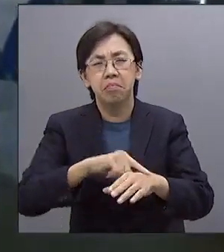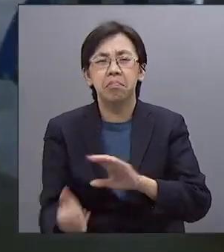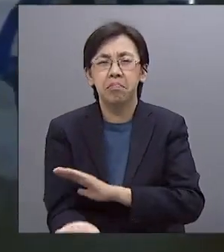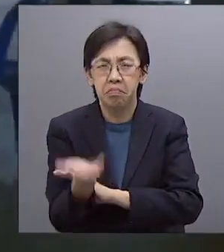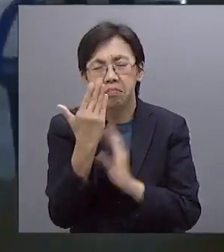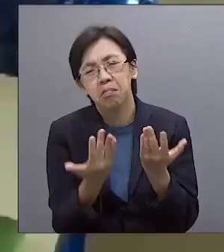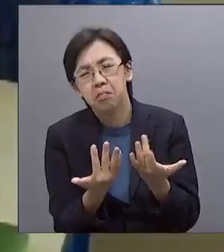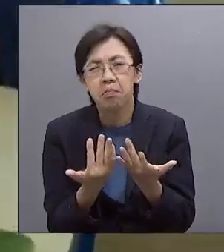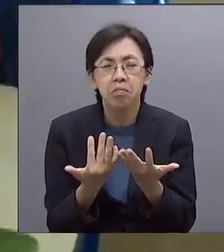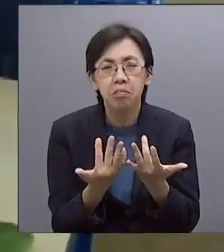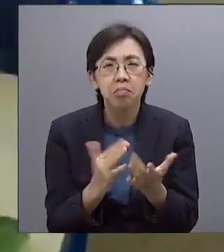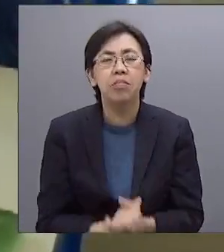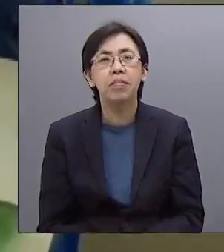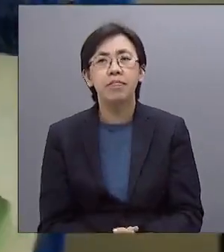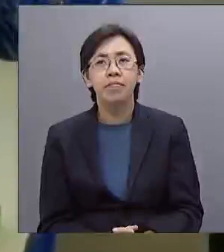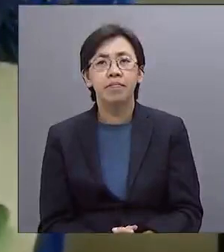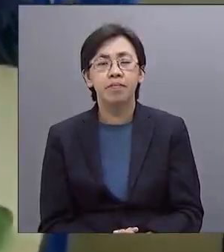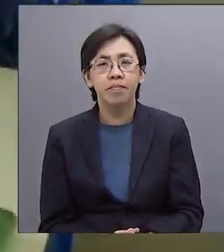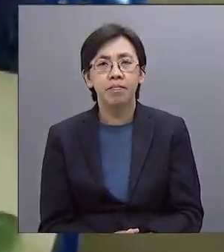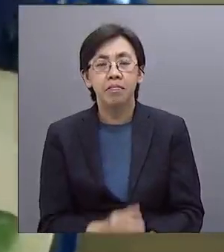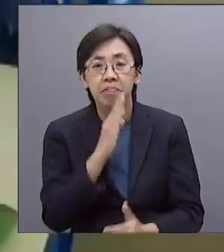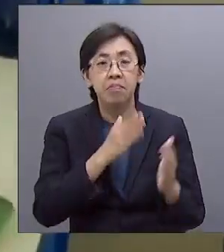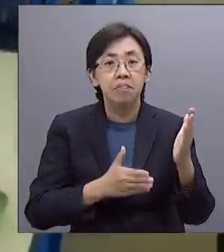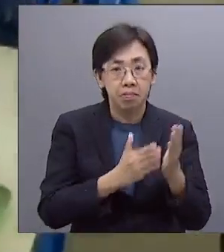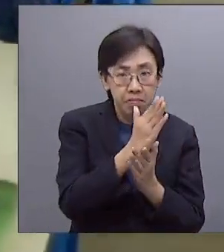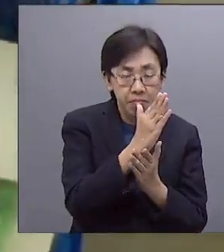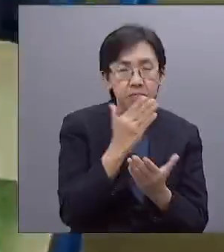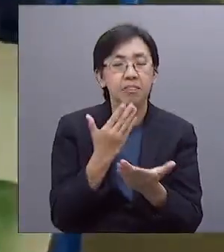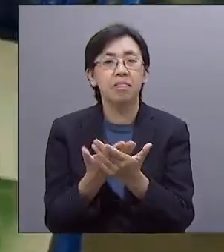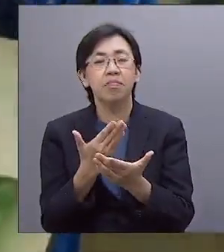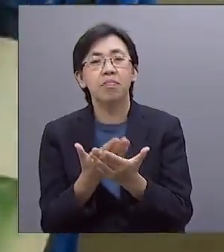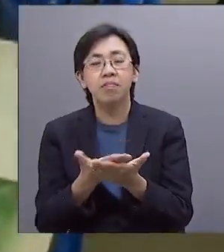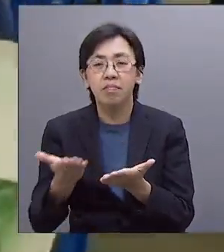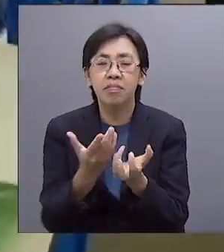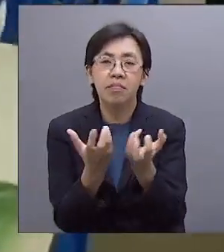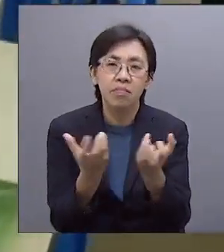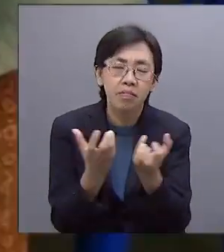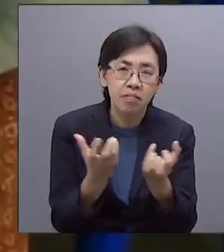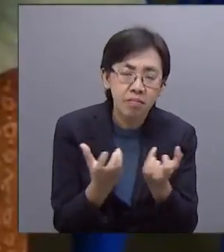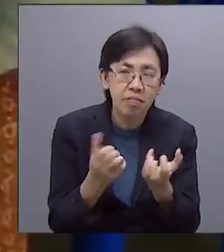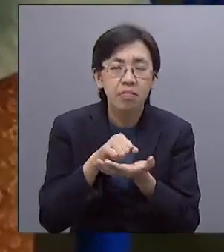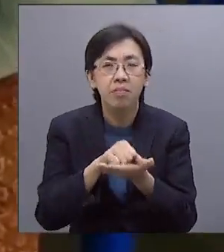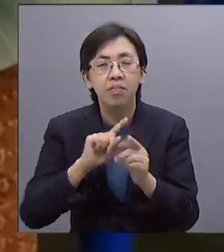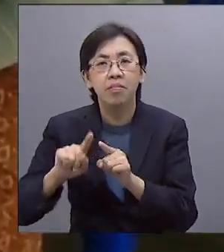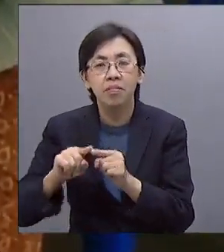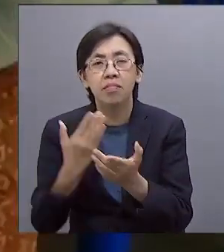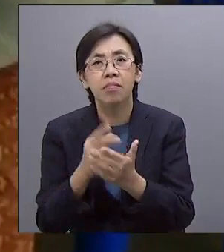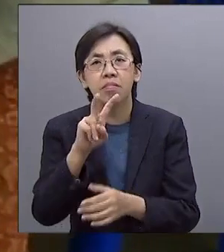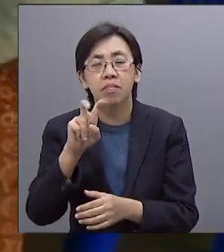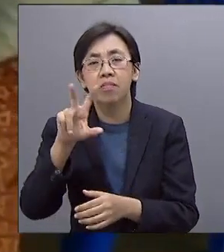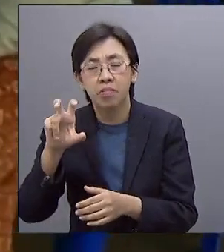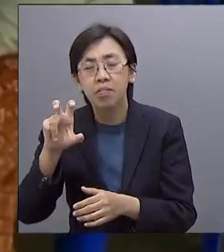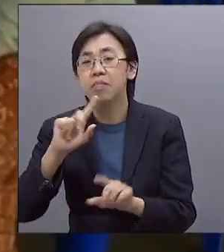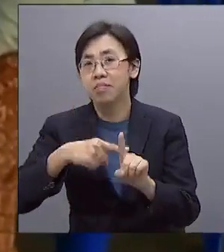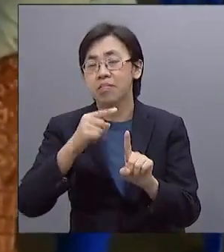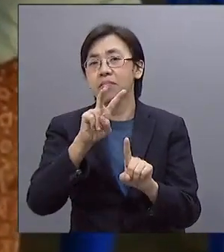ค่ะคนที่ผ่านก็จะได้รับวงเงินในการซื้อสินค้าและบริการ 200-300 บาทต่อเดือน